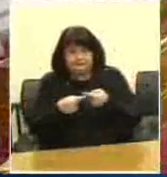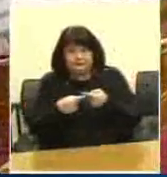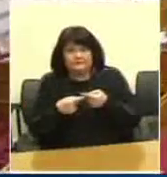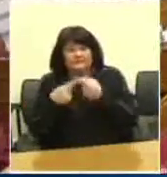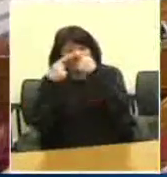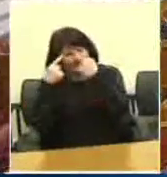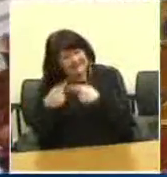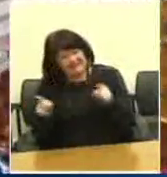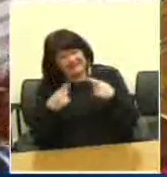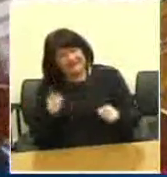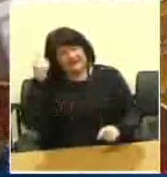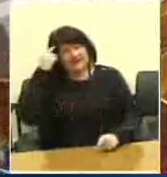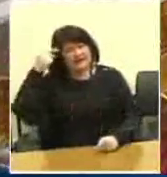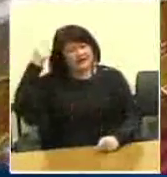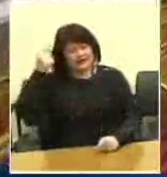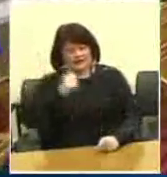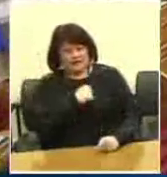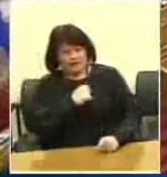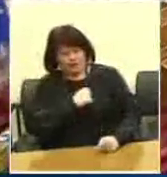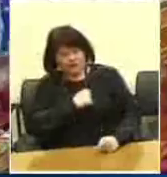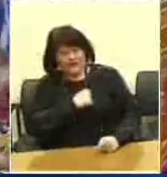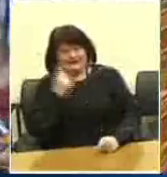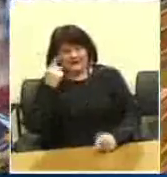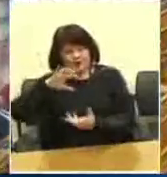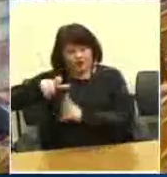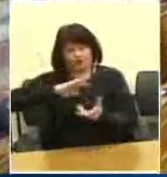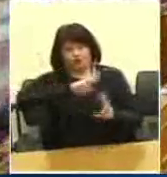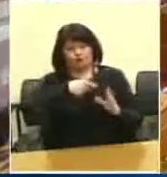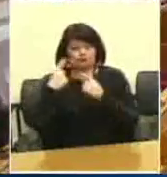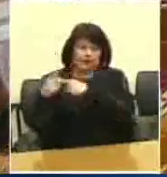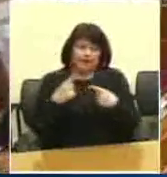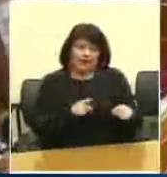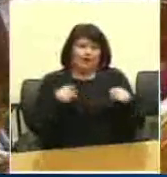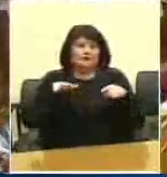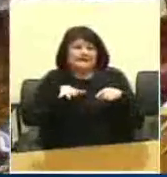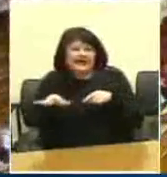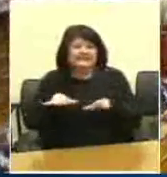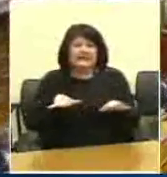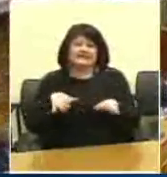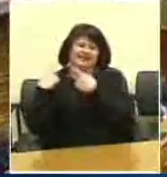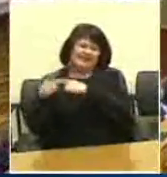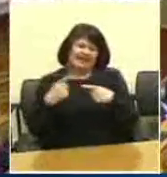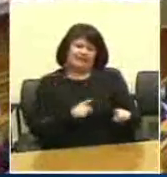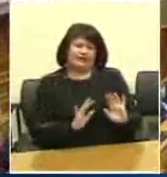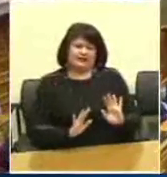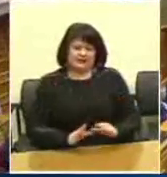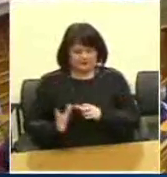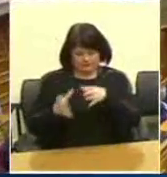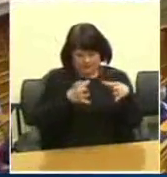διαφορετικών ιδεολογιών, δύο διαφορετικών κόσμων, αν θέλετε, δύο υπαρκτών τάσεων μέσα στην ελληνική κοινωνία. Από τη μια